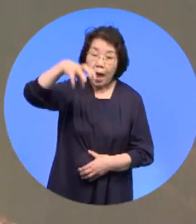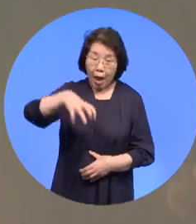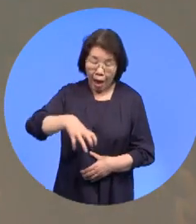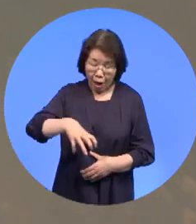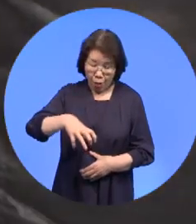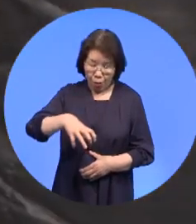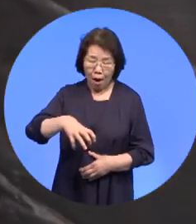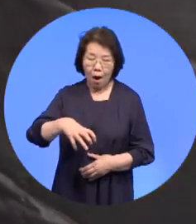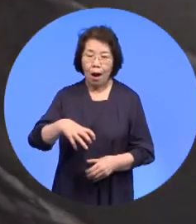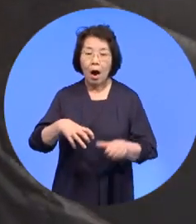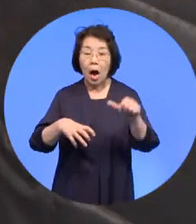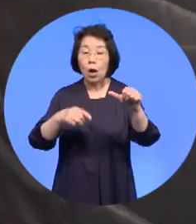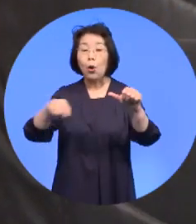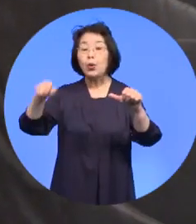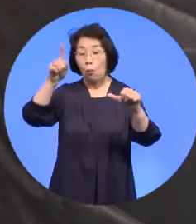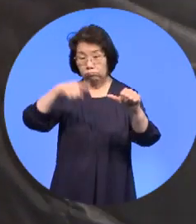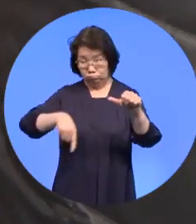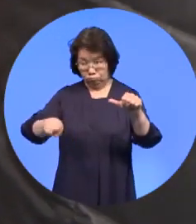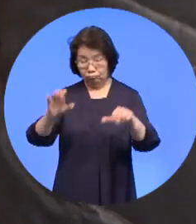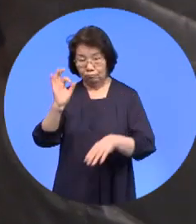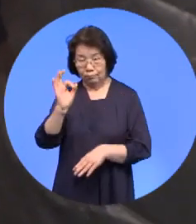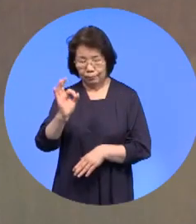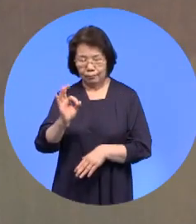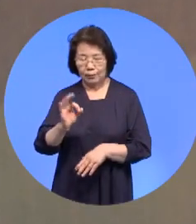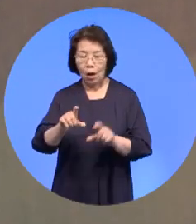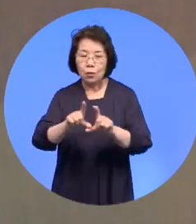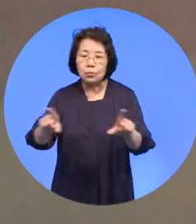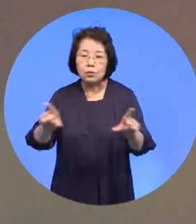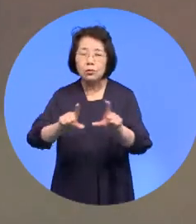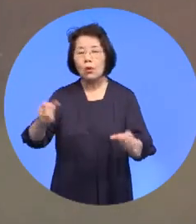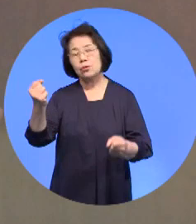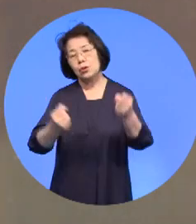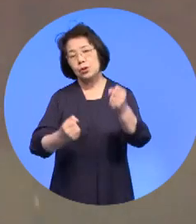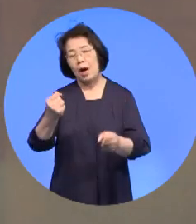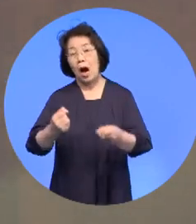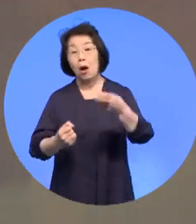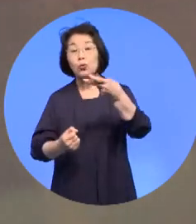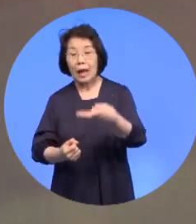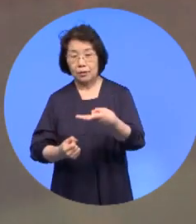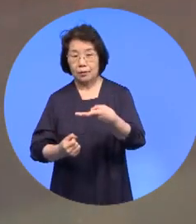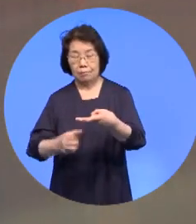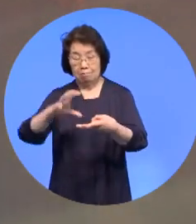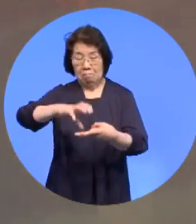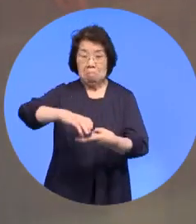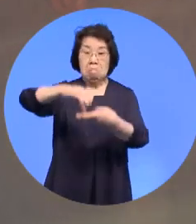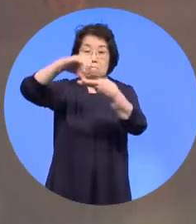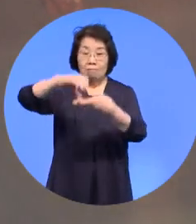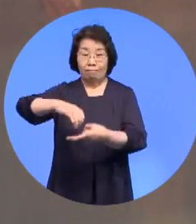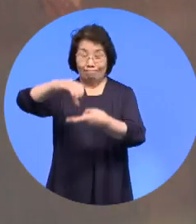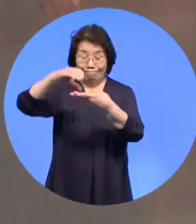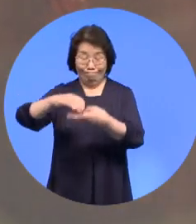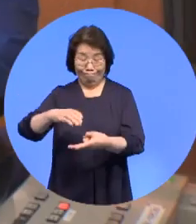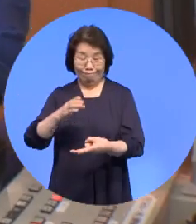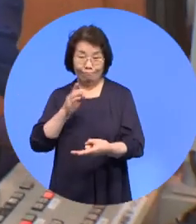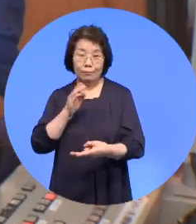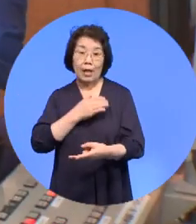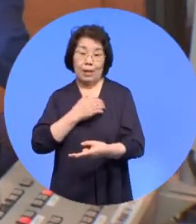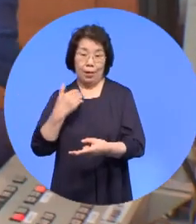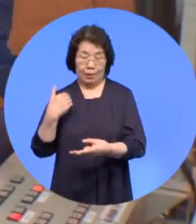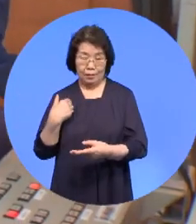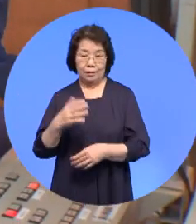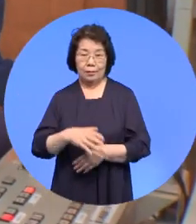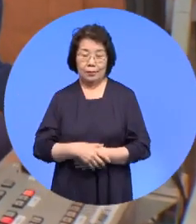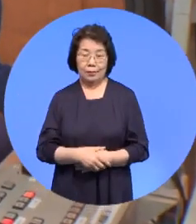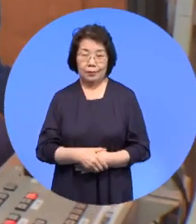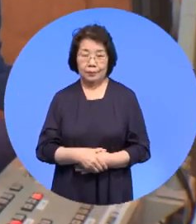ほとん普通乗用車なら2台を軽々と持ち上げることができるそうで溝井をすごいな